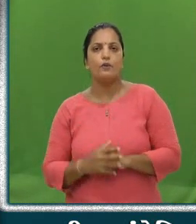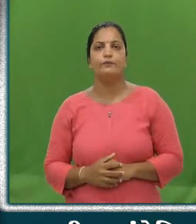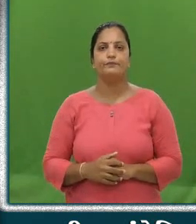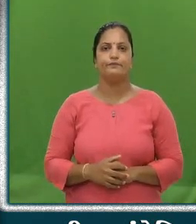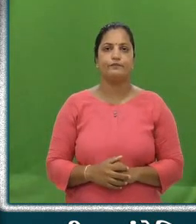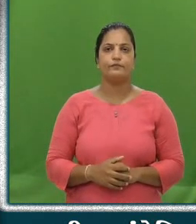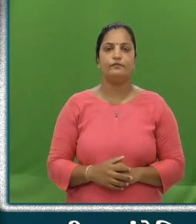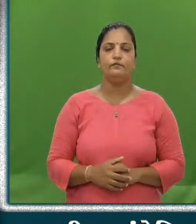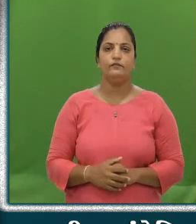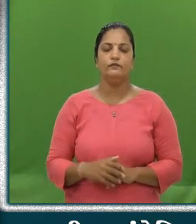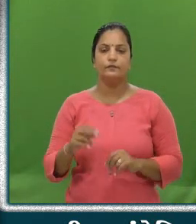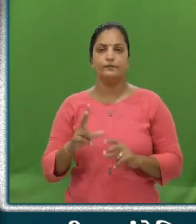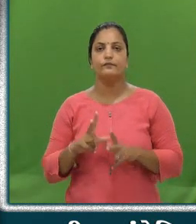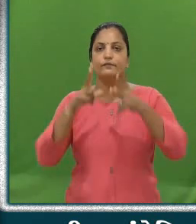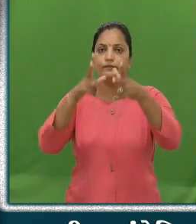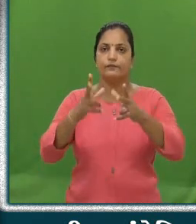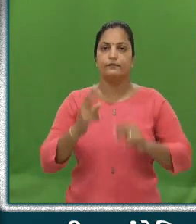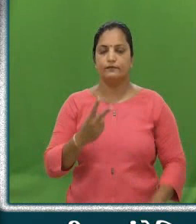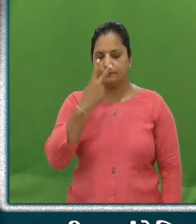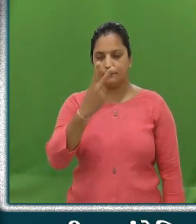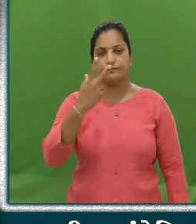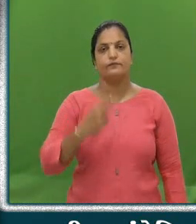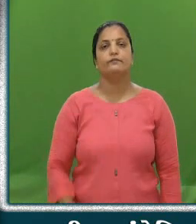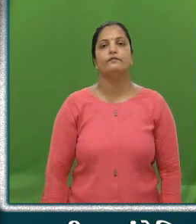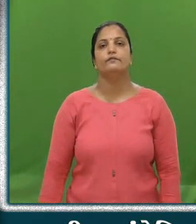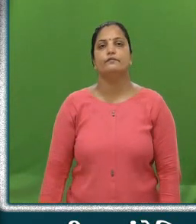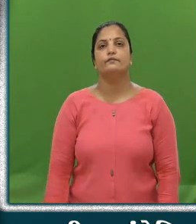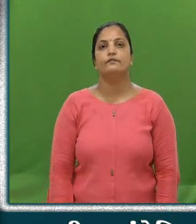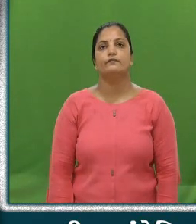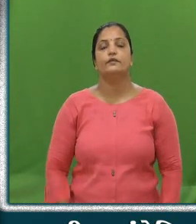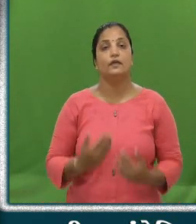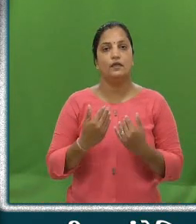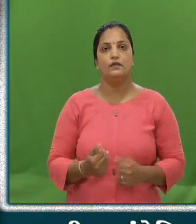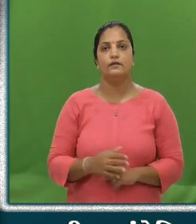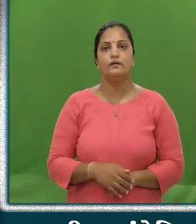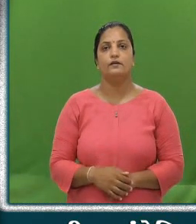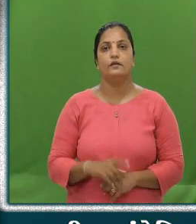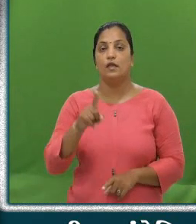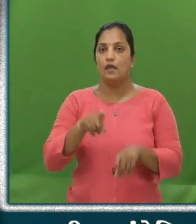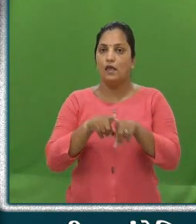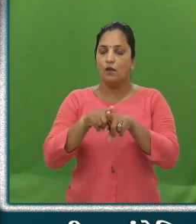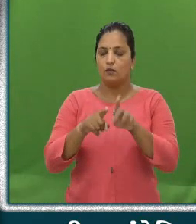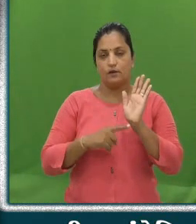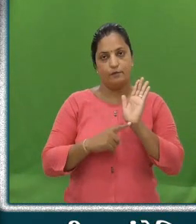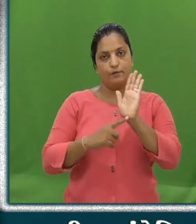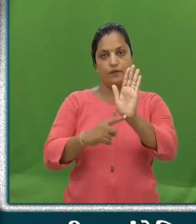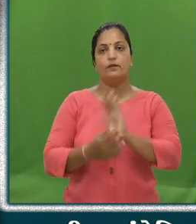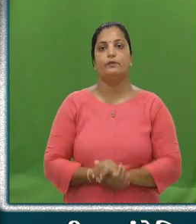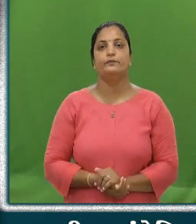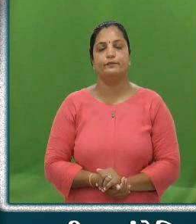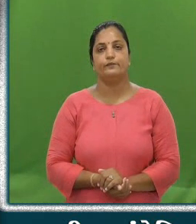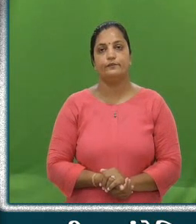તો તેની જે વાત જે છે એ આપણે જોવાની છે. એટલે આ રીતે એક ઉદાહરણ દ્વારા જે કહેવામાં